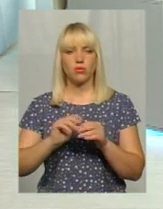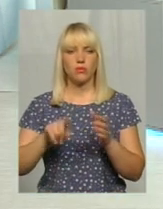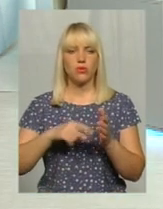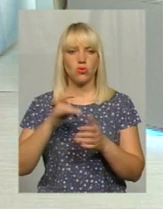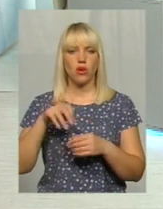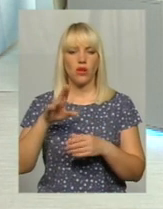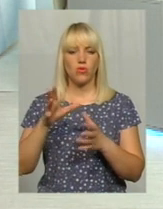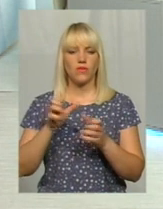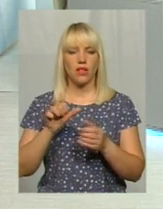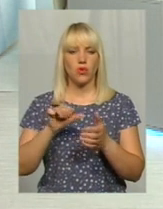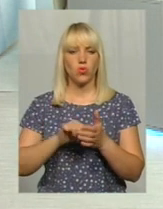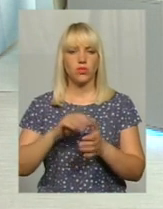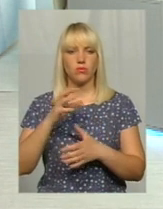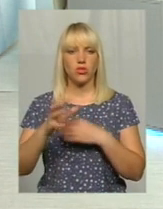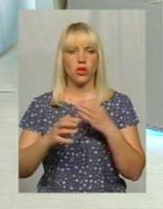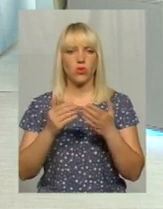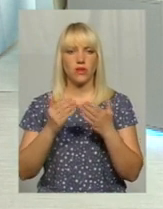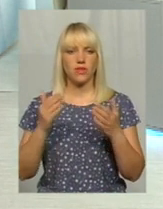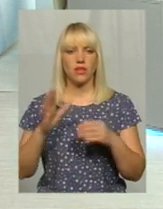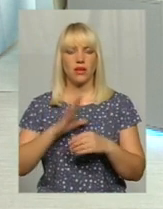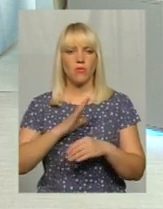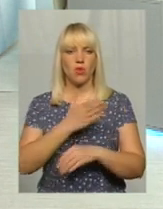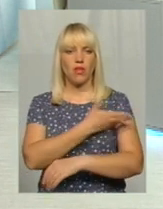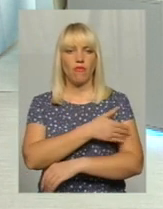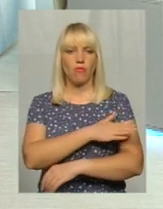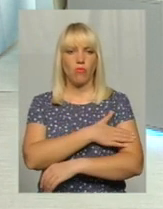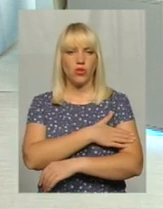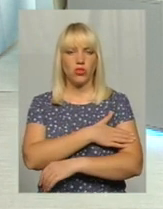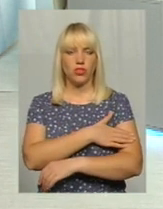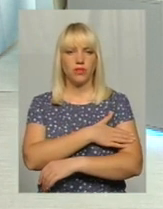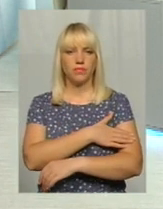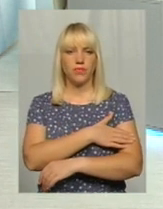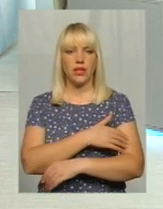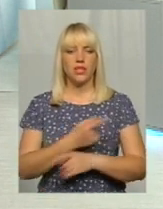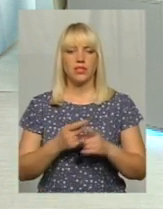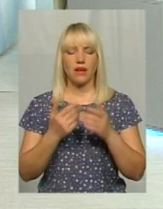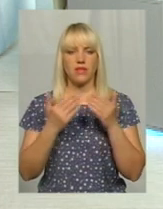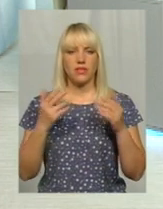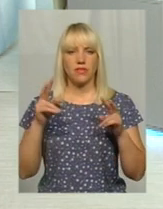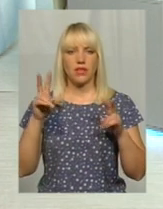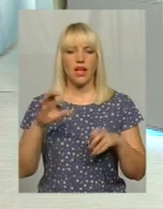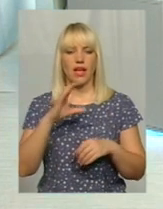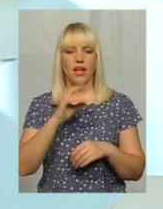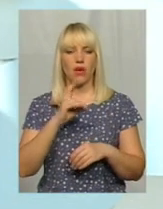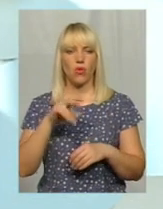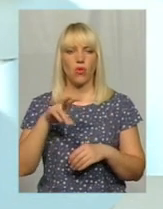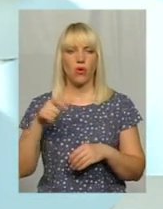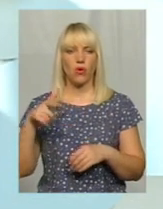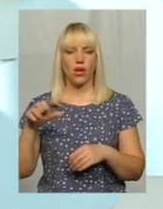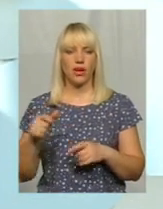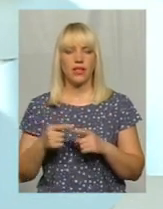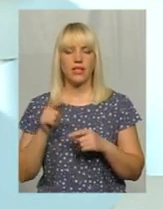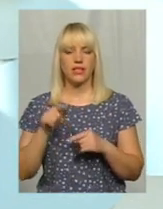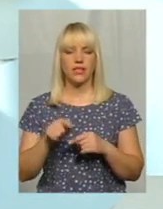у міжнародній виставці, яка відбулася у Польщі, в місті Жешеві. Ця виставка називається «Еколога». На